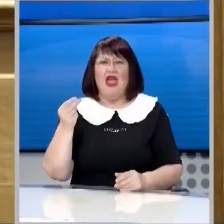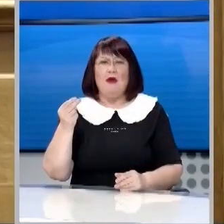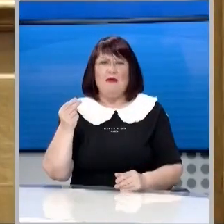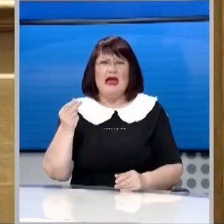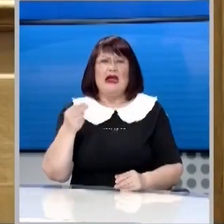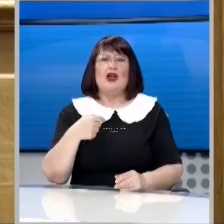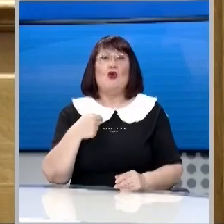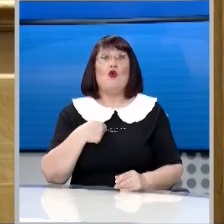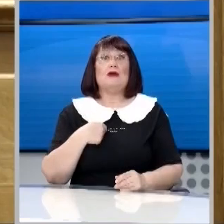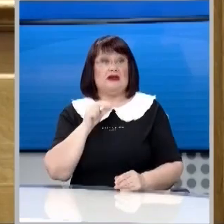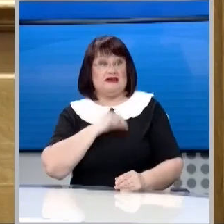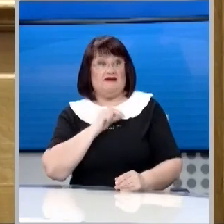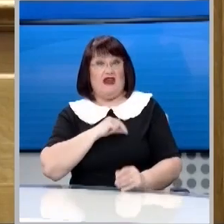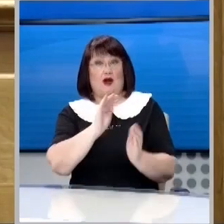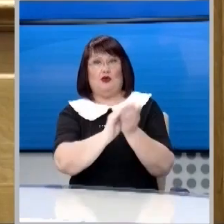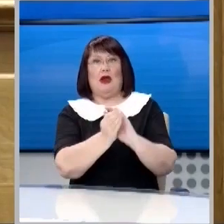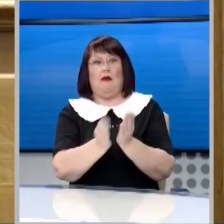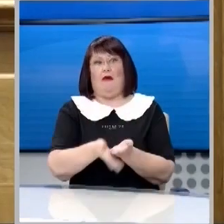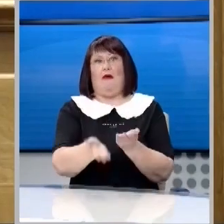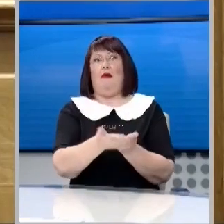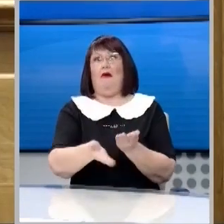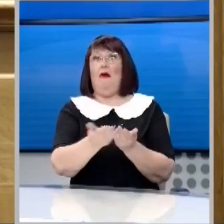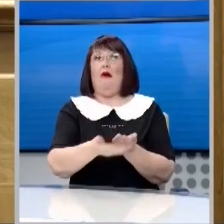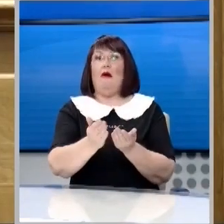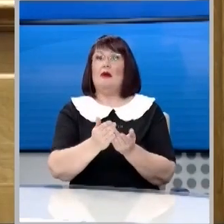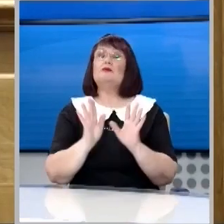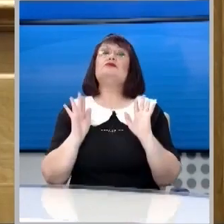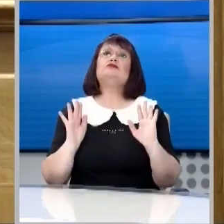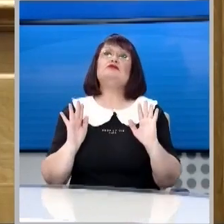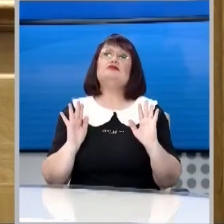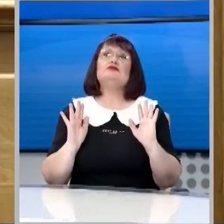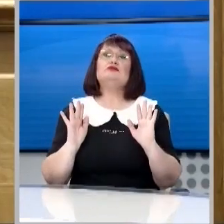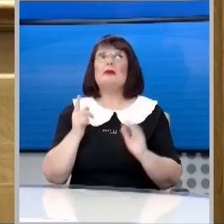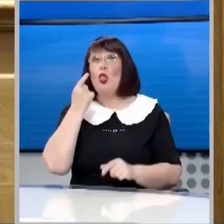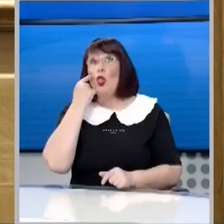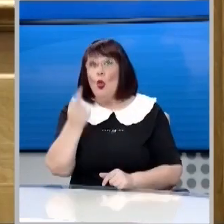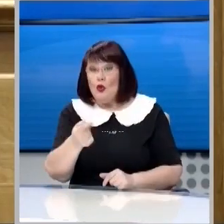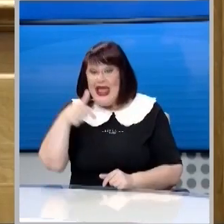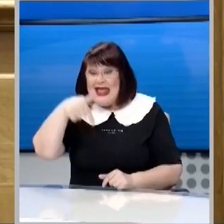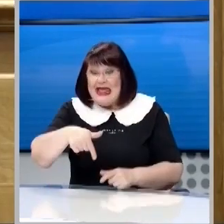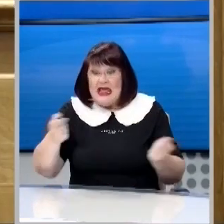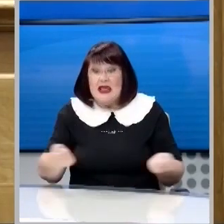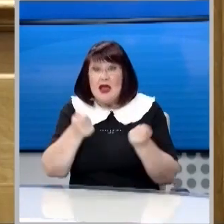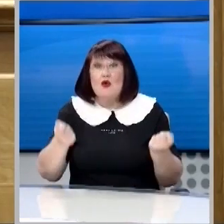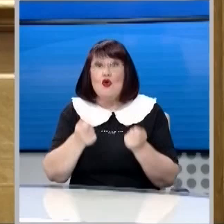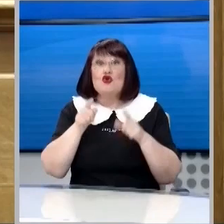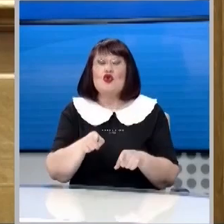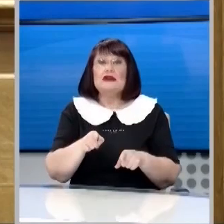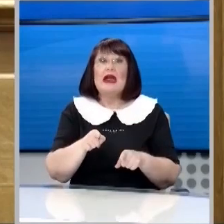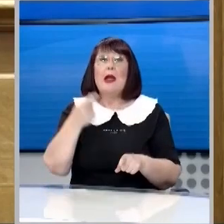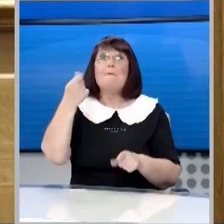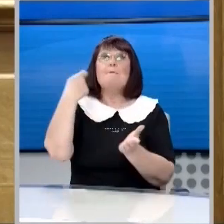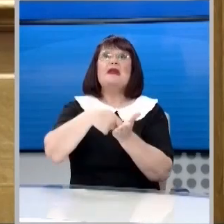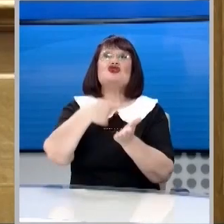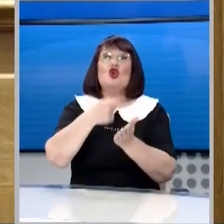εξυπηρέτηση συμφερόντων, ας ακούσουν επιτέλους την ίδια τη φωνή των γεγονότων. Από τις πραγματικές αυξήσεις των